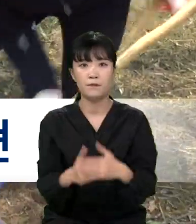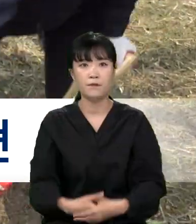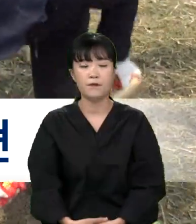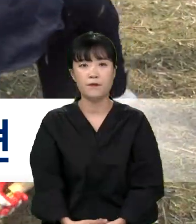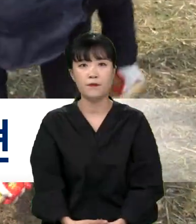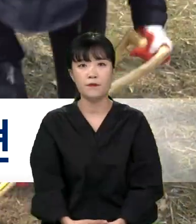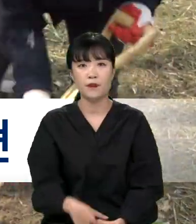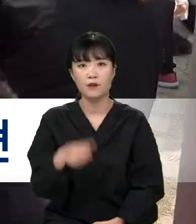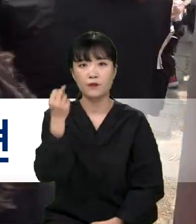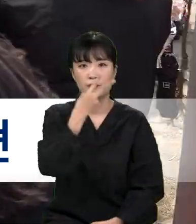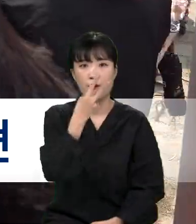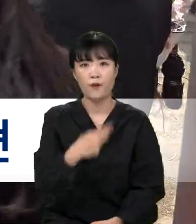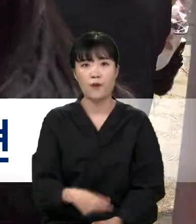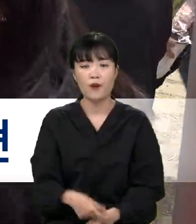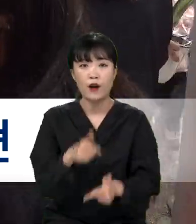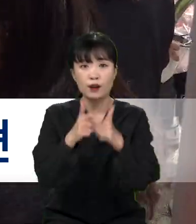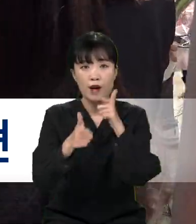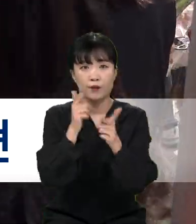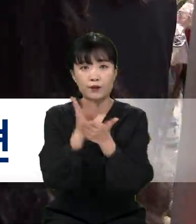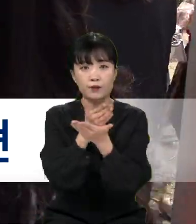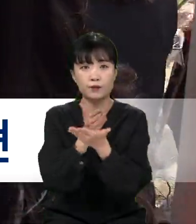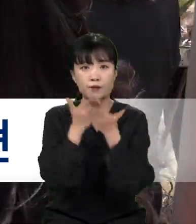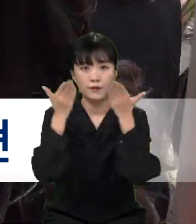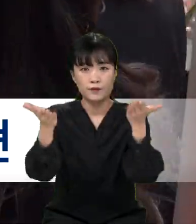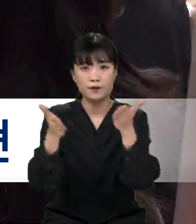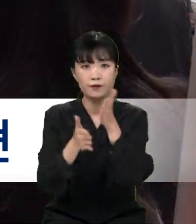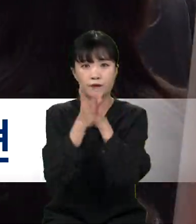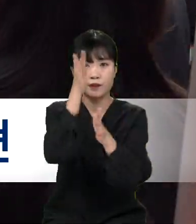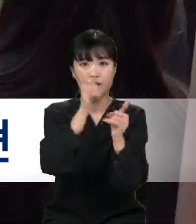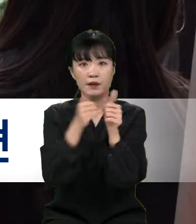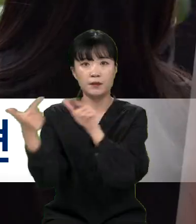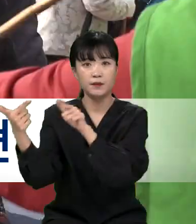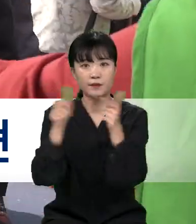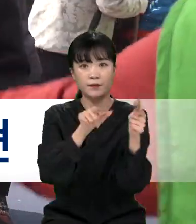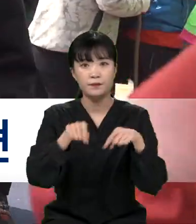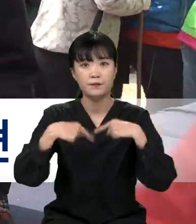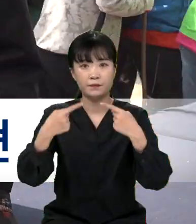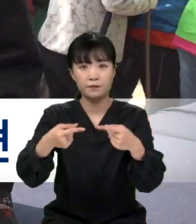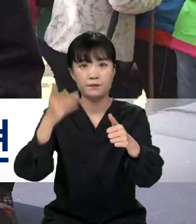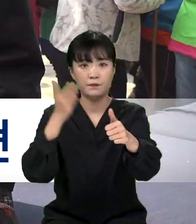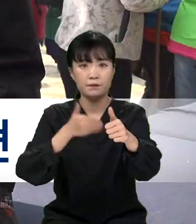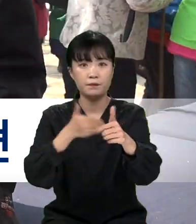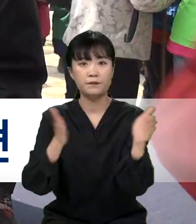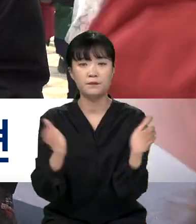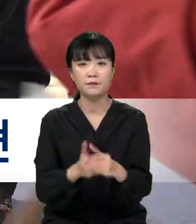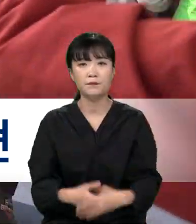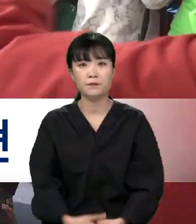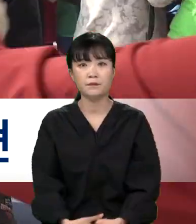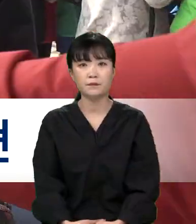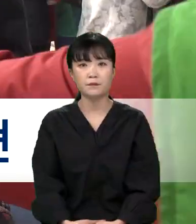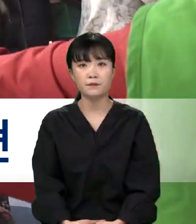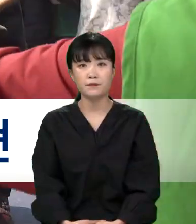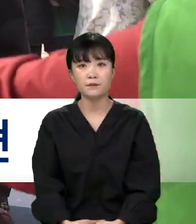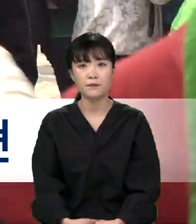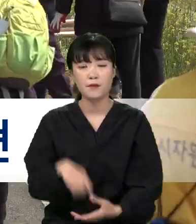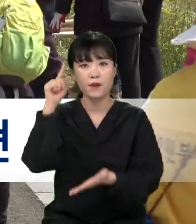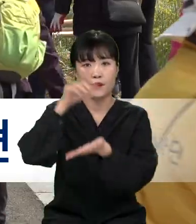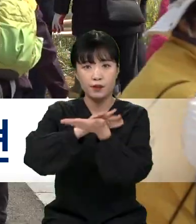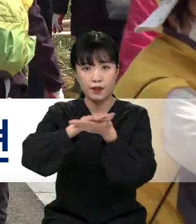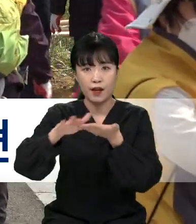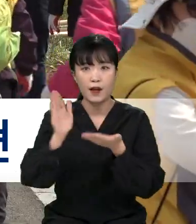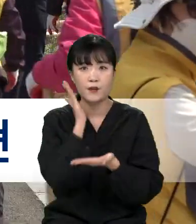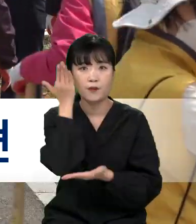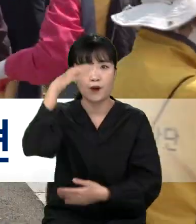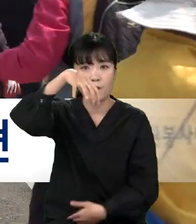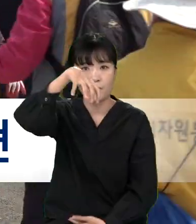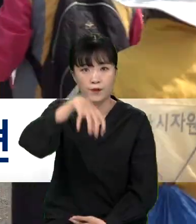씁니다 또 희망 나무 갖기 운동 으로 묘목 등을 나눠주며 시민들의 참여를 유도 하기도 했습니다 시는